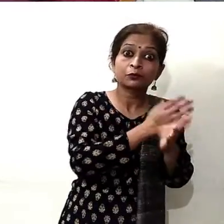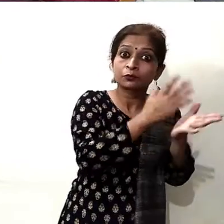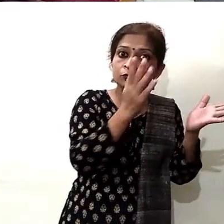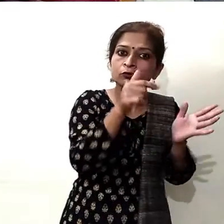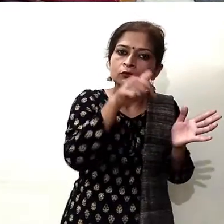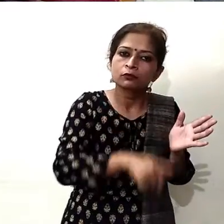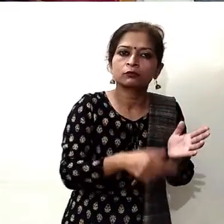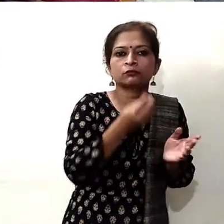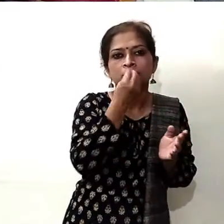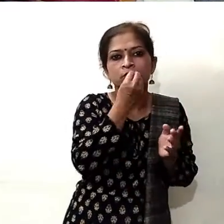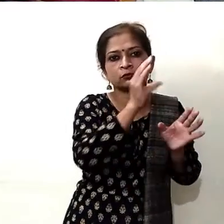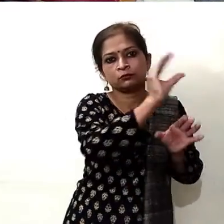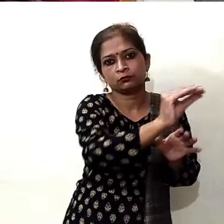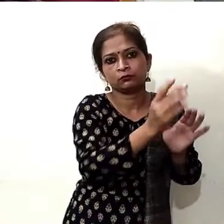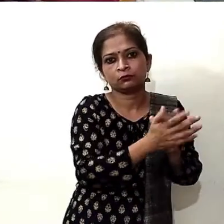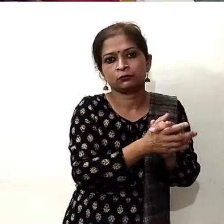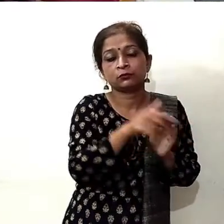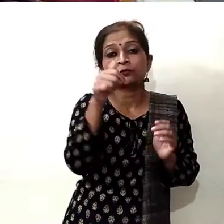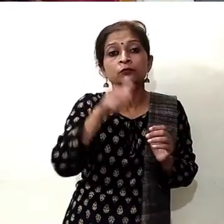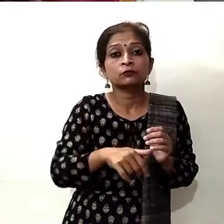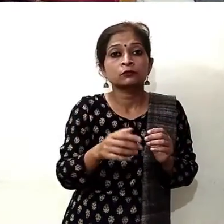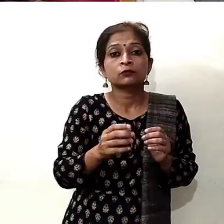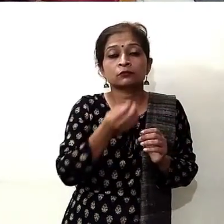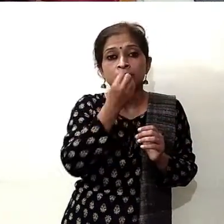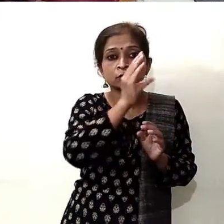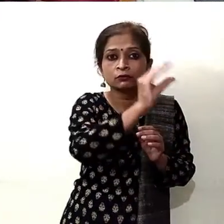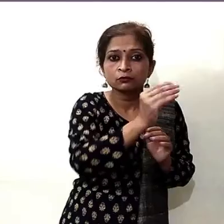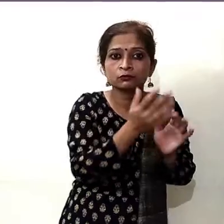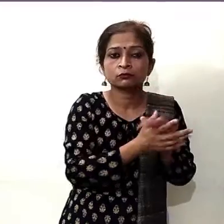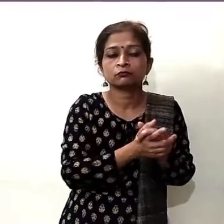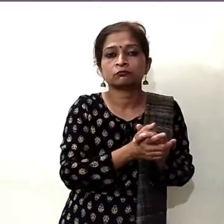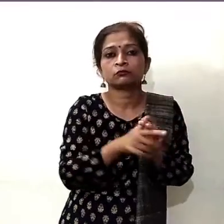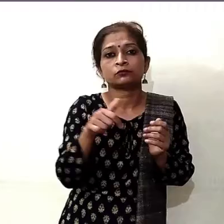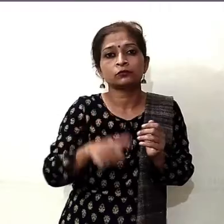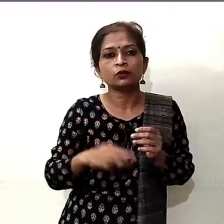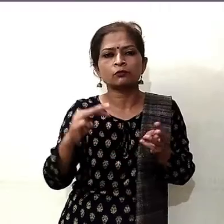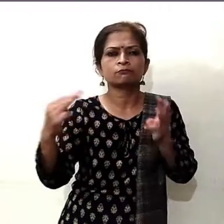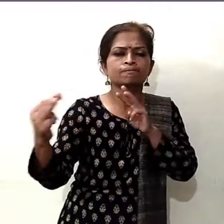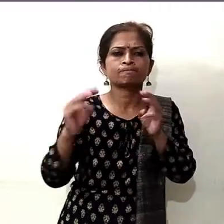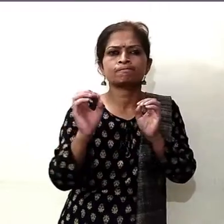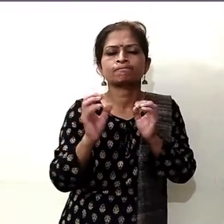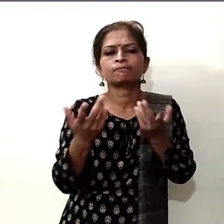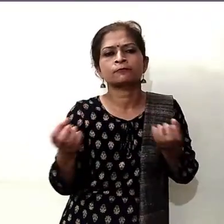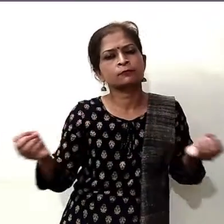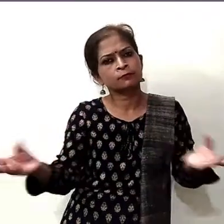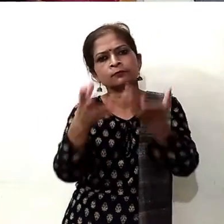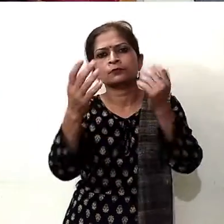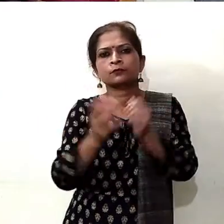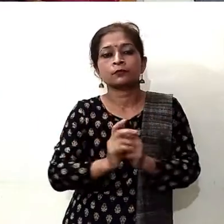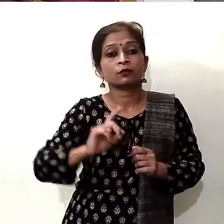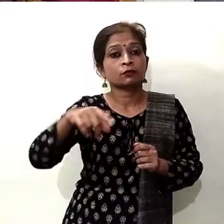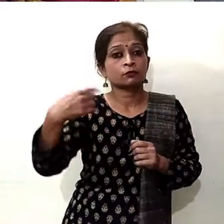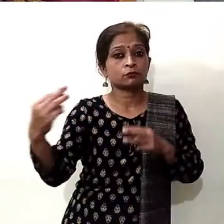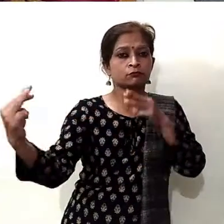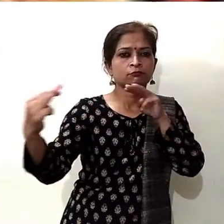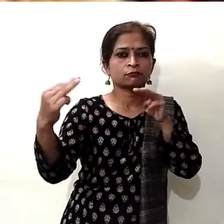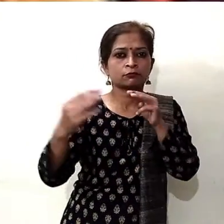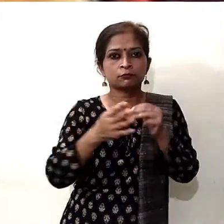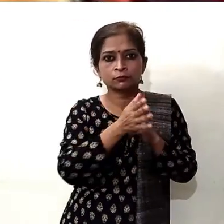जब नहीं था तो युद्ध के लिए उतरे, दूसरे दिन युद्ध के लिए जाना है। तो माँ पद्मिनी ने